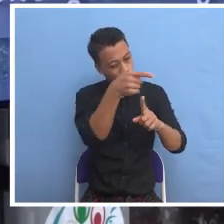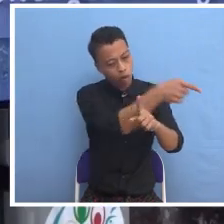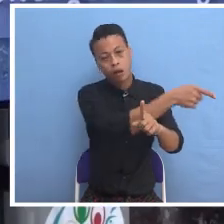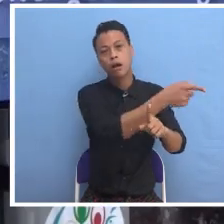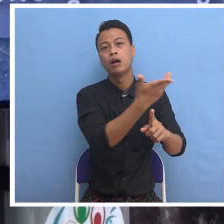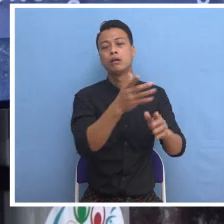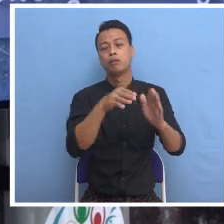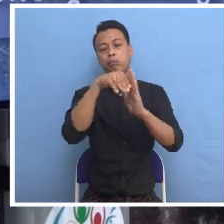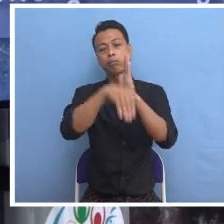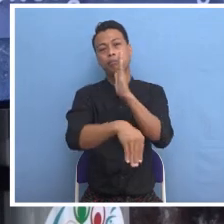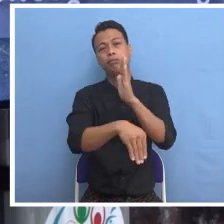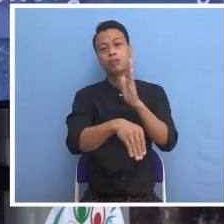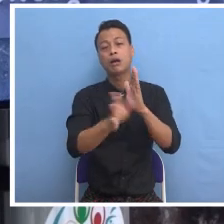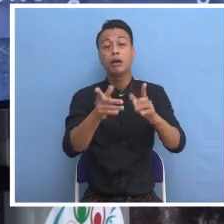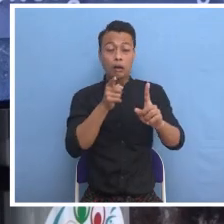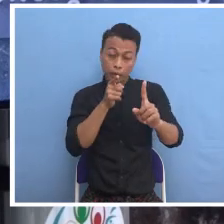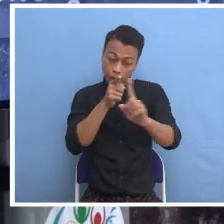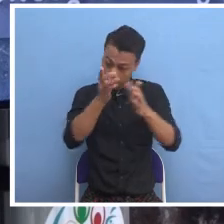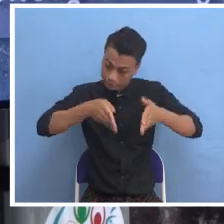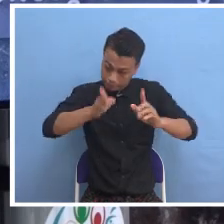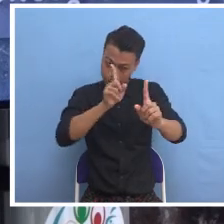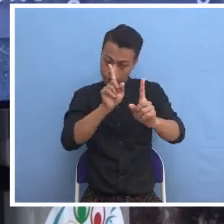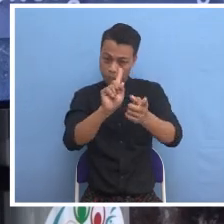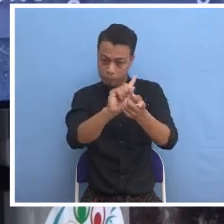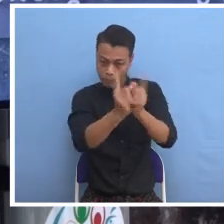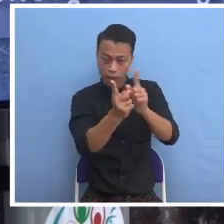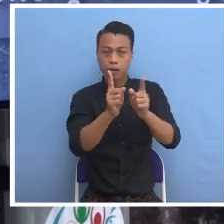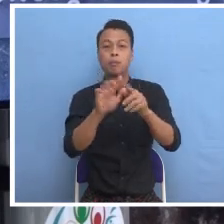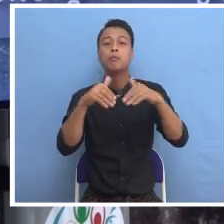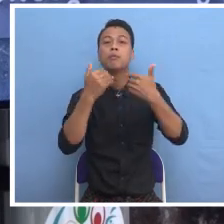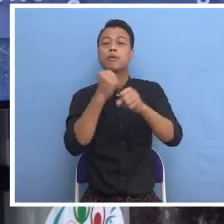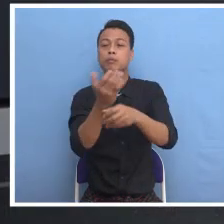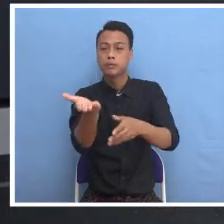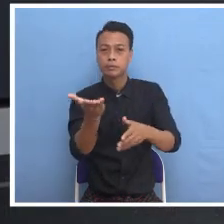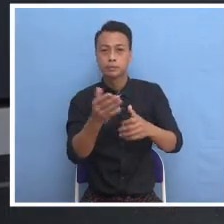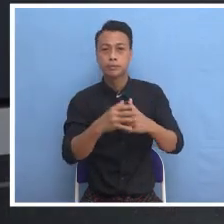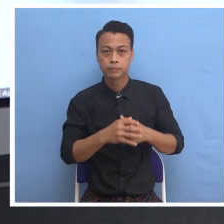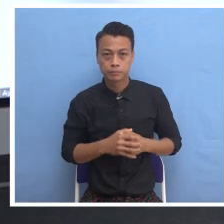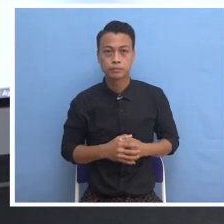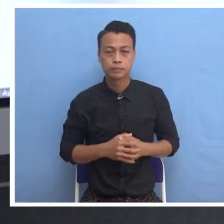ไต่มีทวีตวันนี้เรื่องล้านจังบอกเทรนด์กับเทรนด์กับเราไม่มั่งเกี่ยวกับเสียเอ๊ะไม่มั่งเกี่ยวกับดีเนี่ยดีเจนที่ฮัลโหลเลยอยากไปได้จ้าบ้าบีอะไรเนี่ยบางคนเนี่ยเสียจ้าบีดีเนี่ยดีเจนที่เราลิงเพลลิงเพลเพี้ยนนะไต่มีทวีตวันนี้เราทรานบอกล้านจังว่ามั่งมั่งมุลบอกเยอะเลยอยากรับเสียเอ๊ะเราล้านจังมาเอาไปลูกปงใจมุ่งเนี่ยตัวจำเลยเสีย